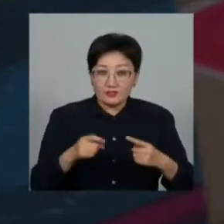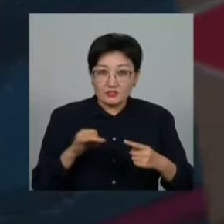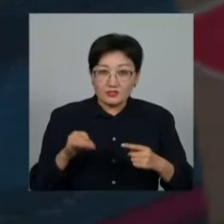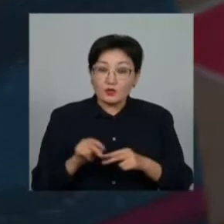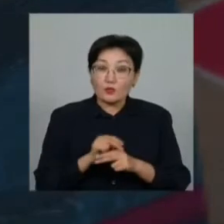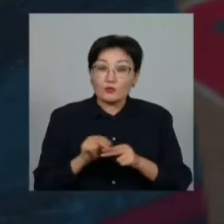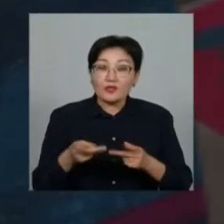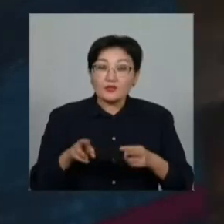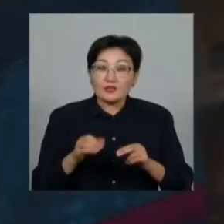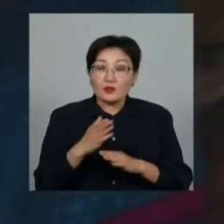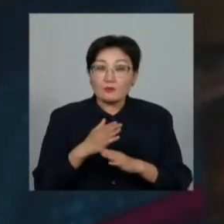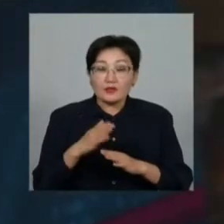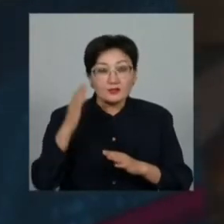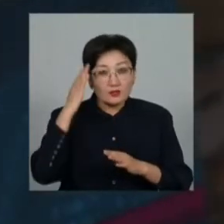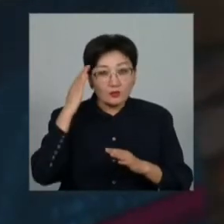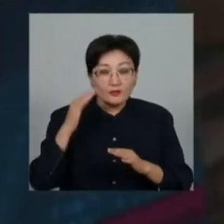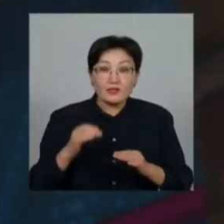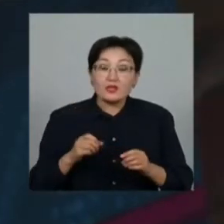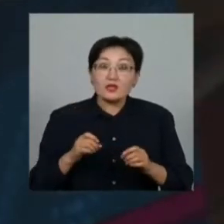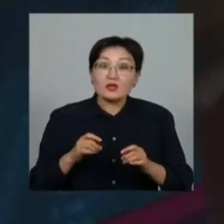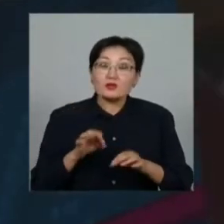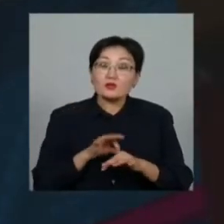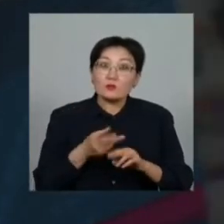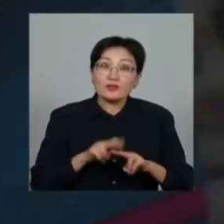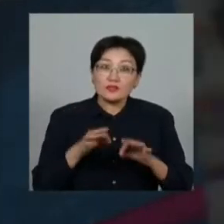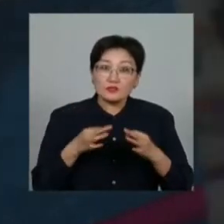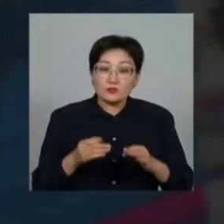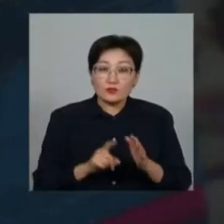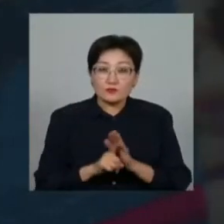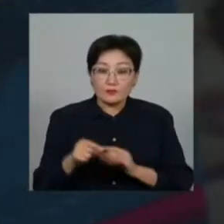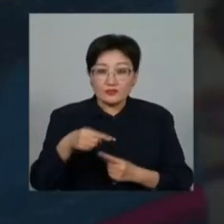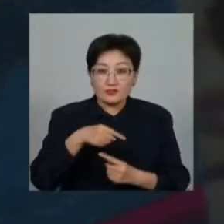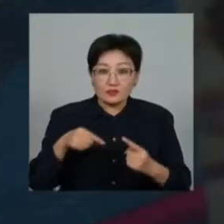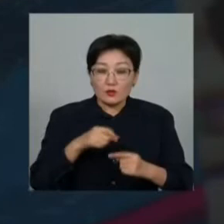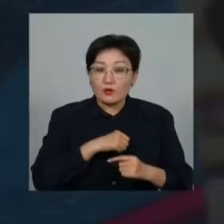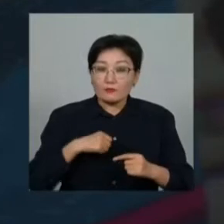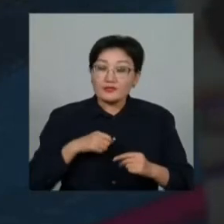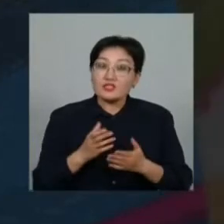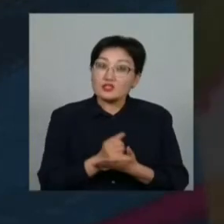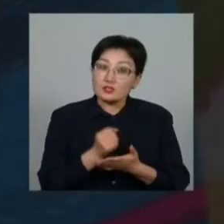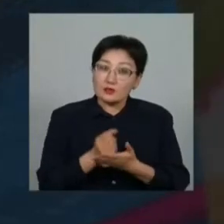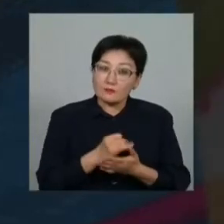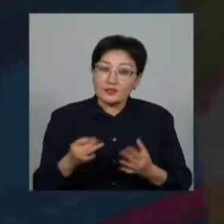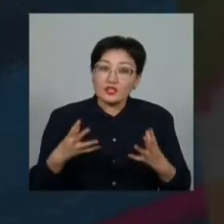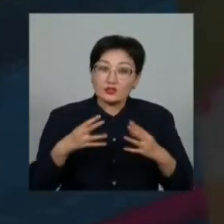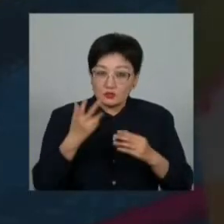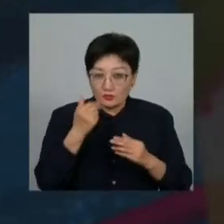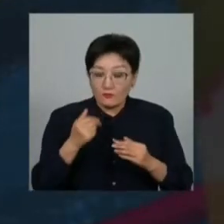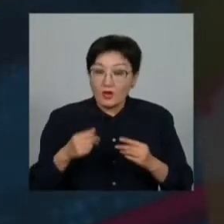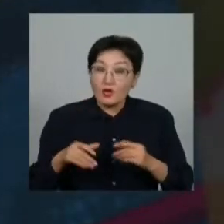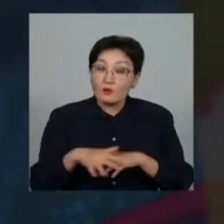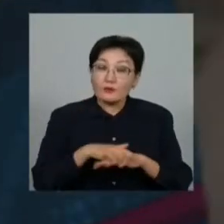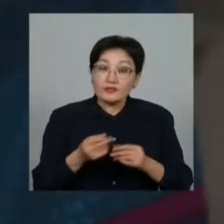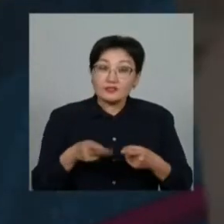для людей с ментальными расстройствами это позволит им начать бизнес самостоятельно зарабатывать и интегрироваться в общество